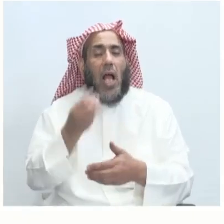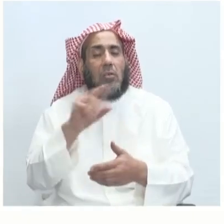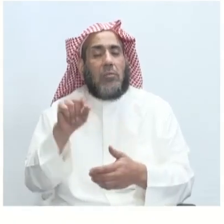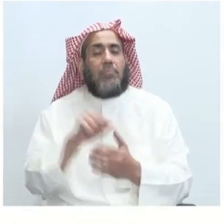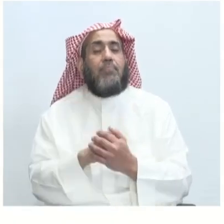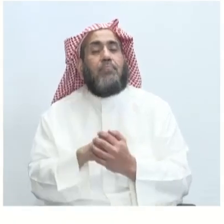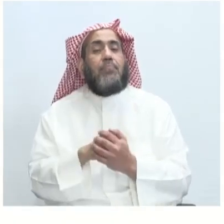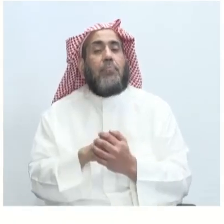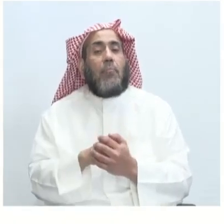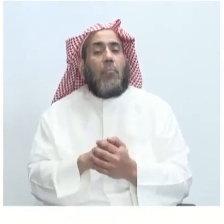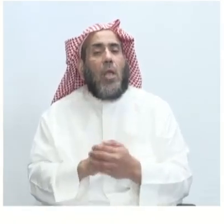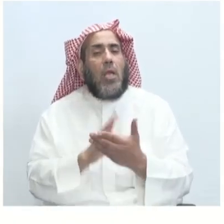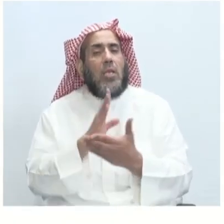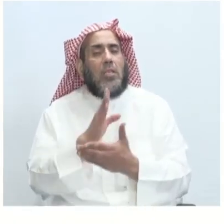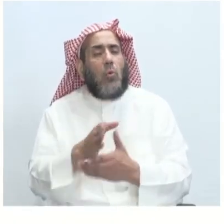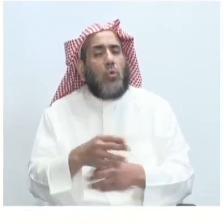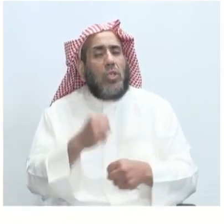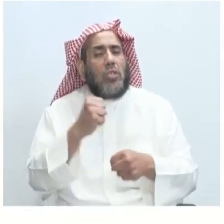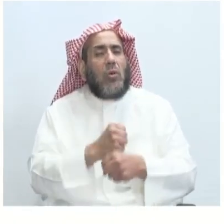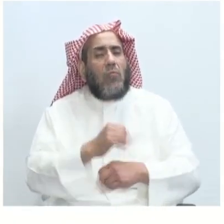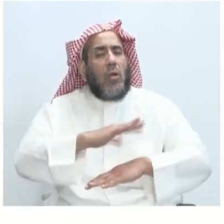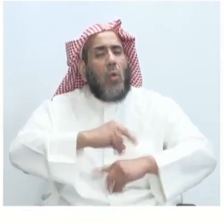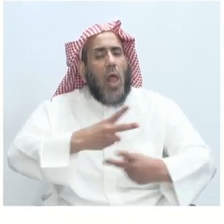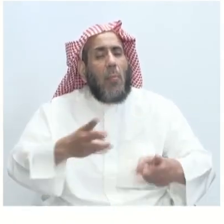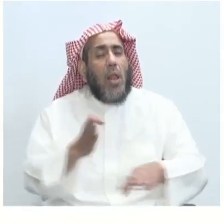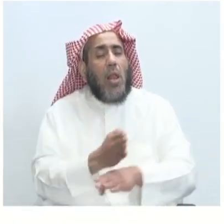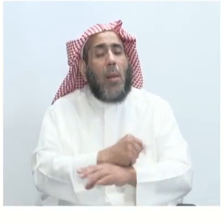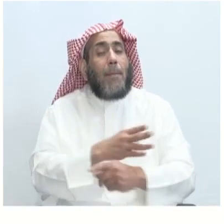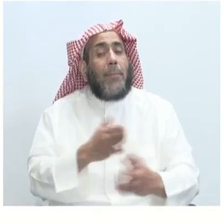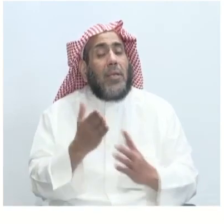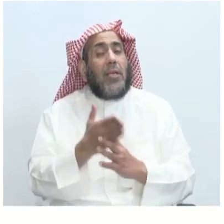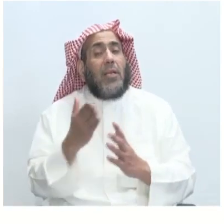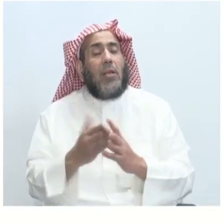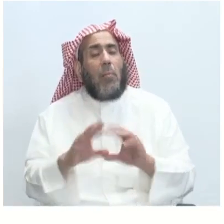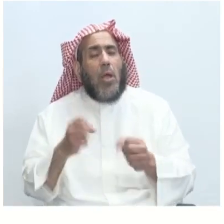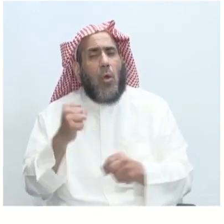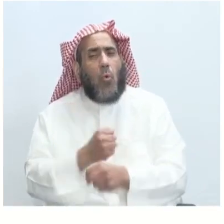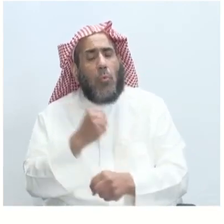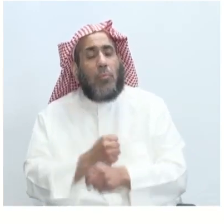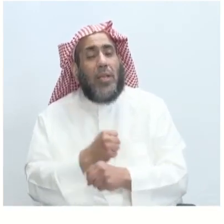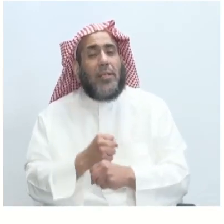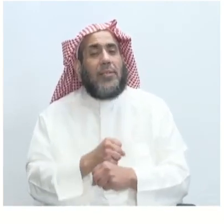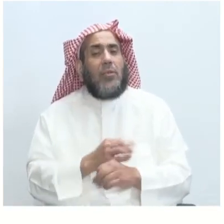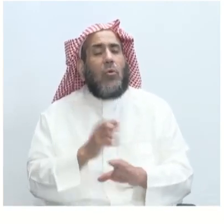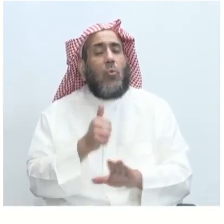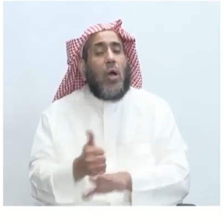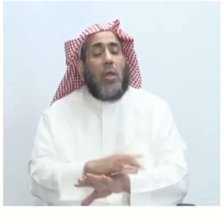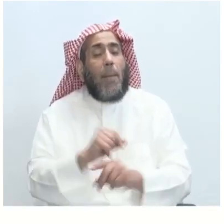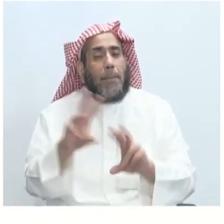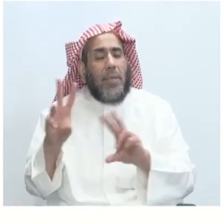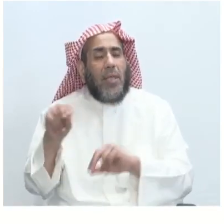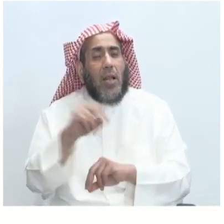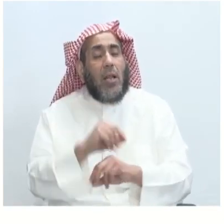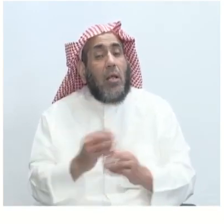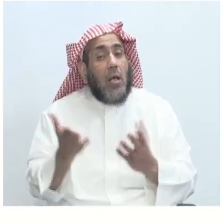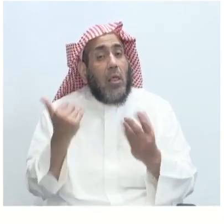احسنتم توجيه السلوك ابناءي وبنات الطلاب ممتازين من خلال ما يقوم به ابنائي وبنات الطلاب وهذا مثال